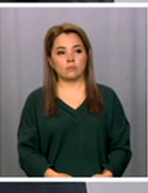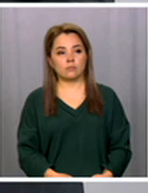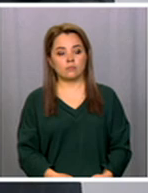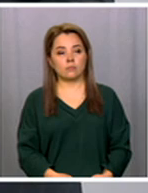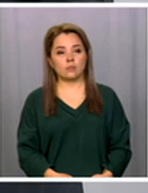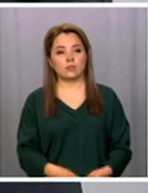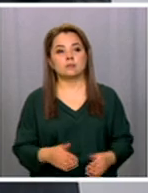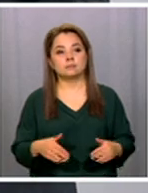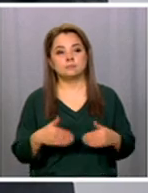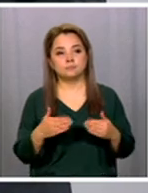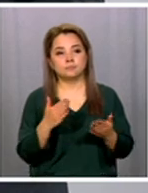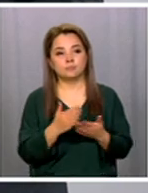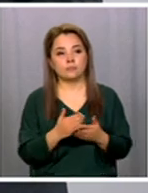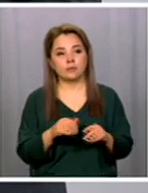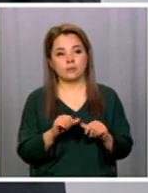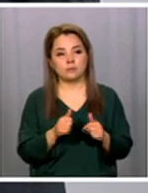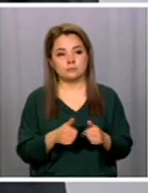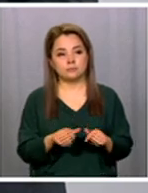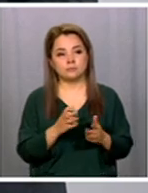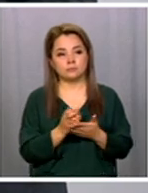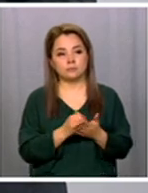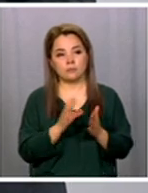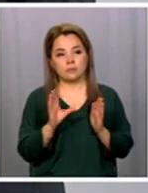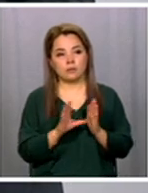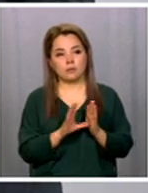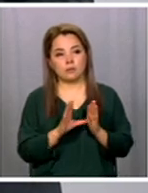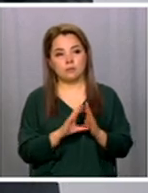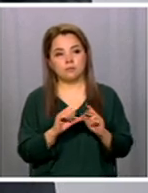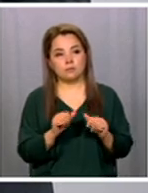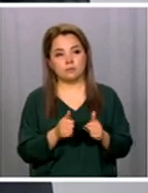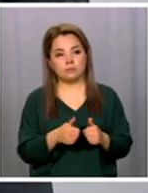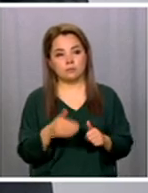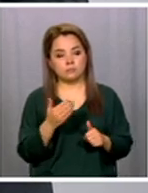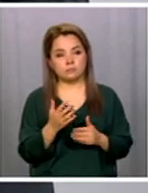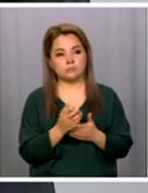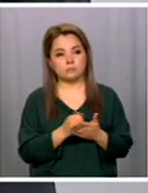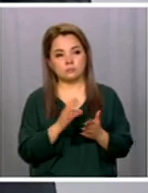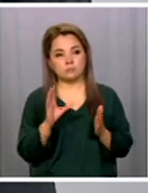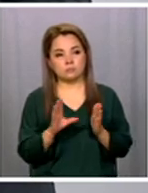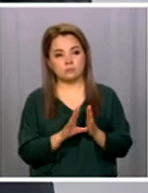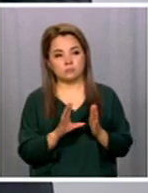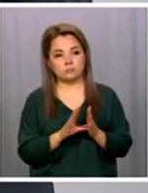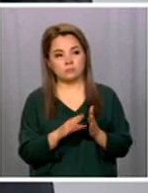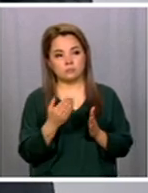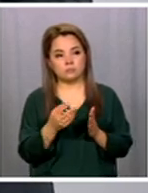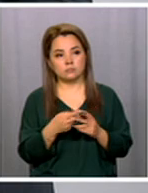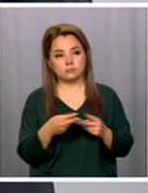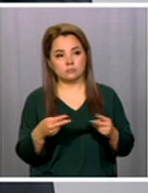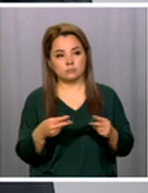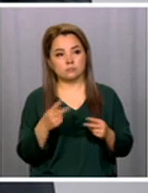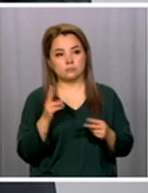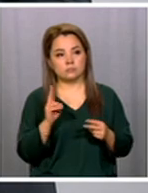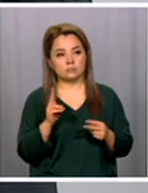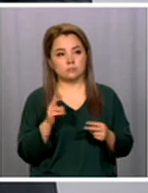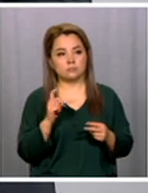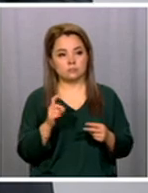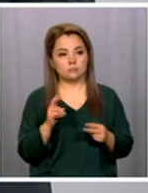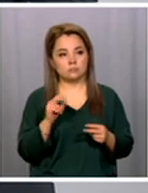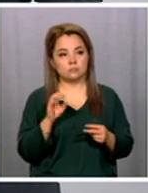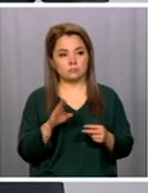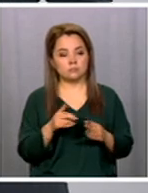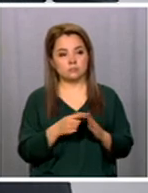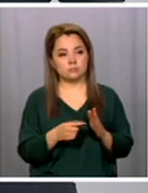Серпімді денелер үшін потенциалдық энергияның формуласы, потенциалдық энергия тең болады kx квадрат